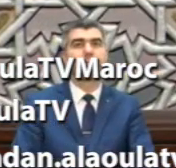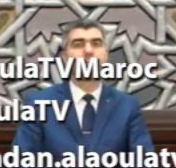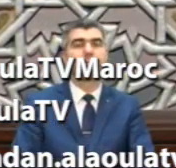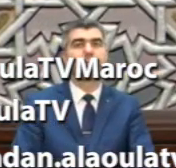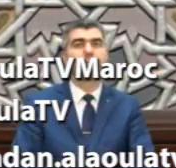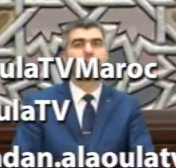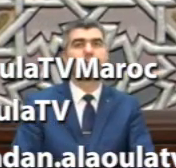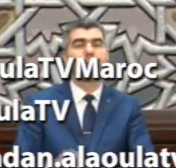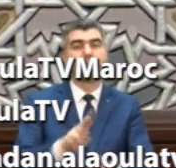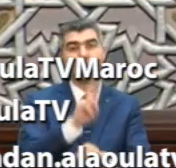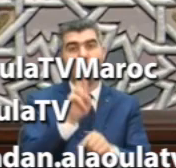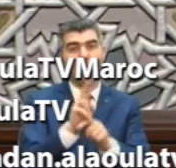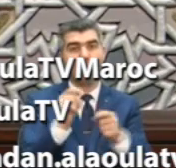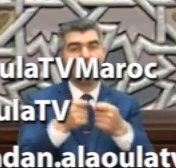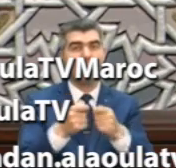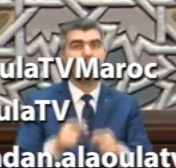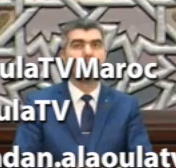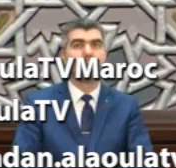تعقيب إضافي حول الموضوع؟